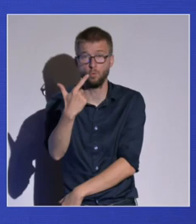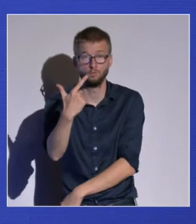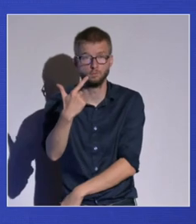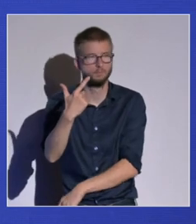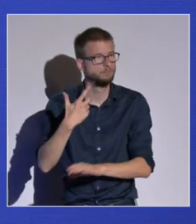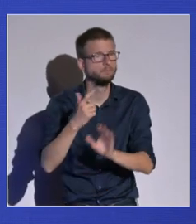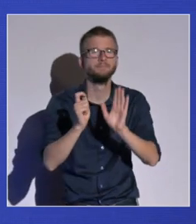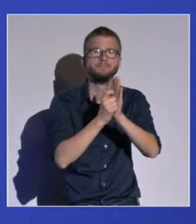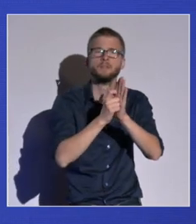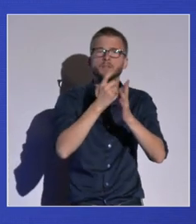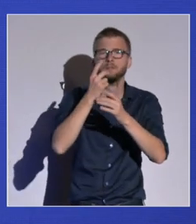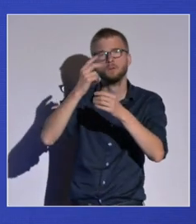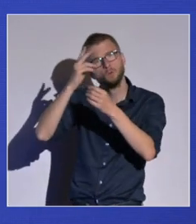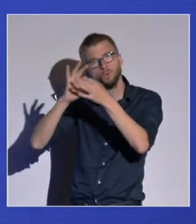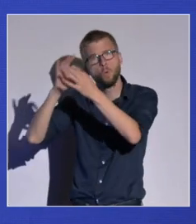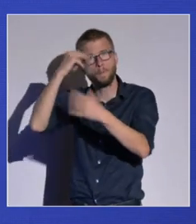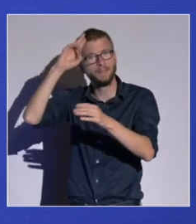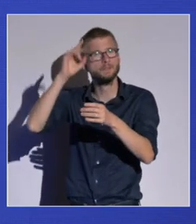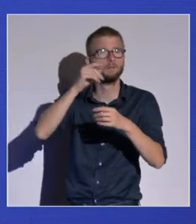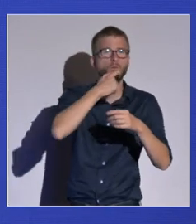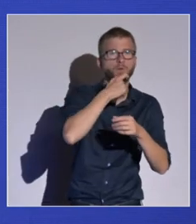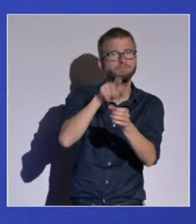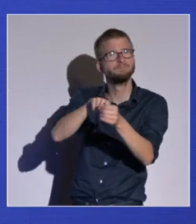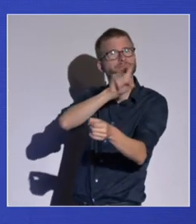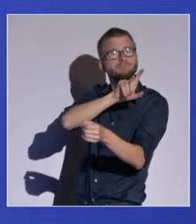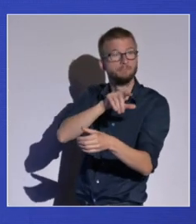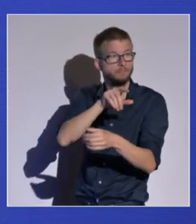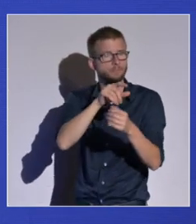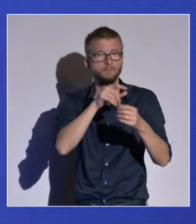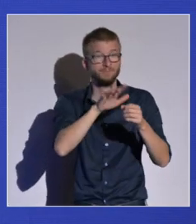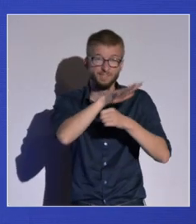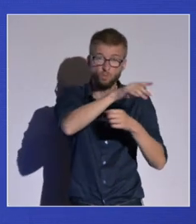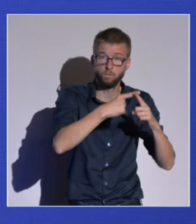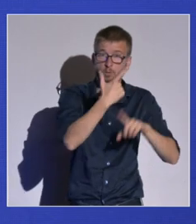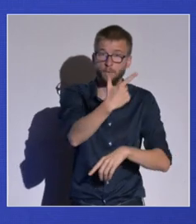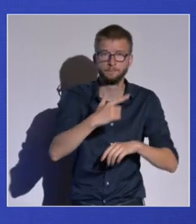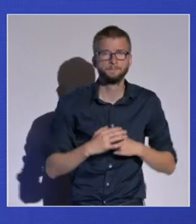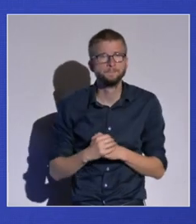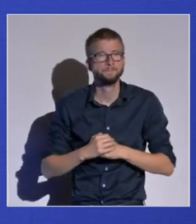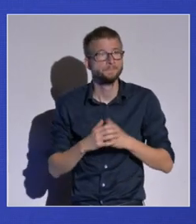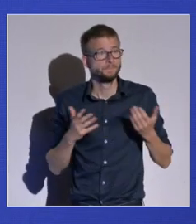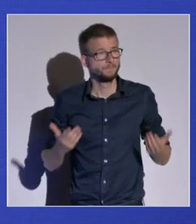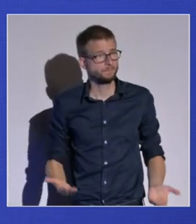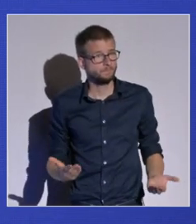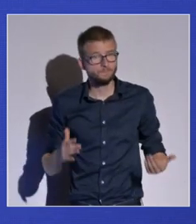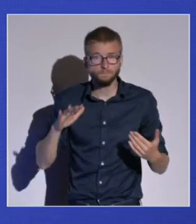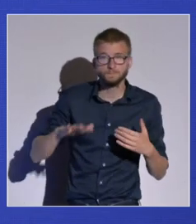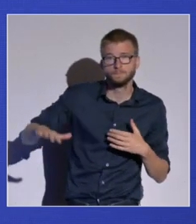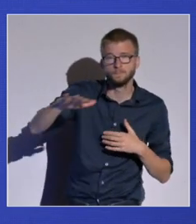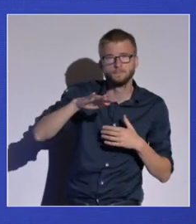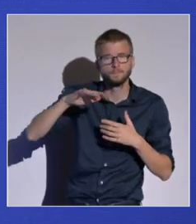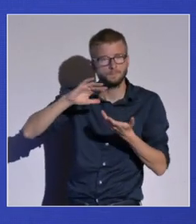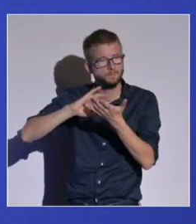depuis la sortie de la Grande-Bretagne. Et donc, nous avons désormais toutes les raisons et toutes